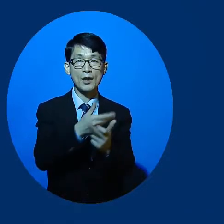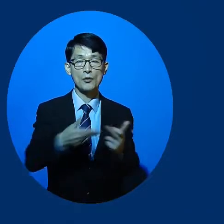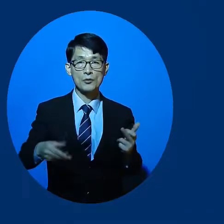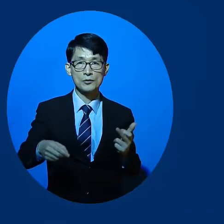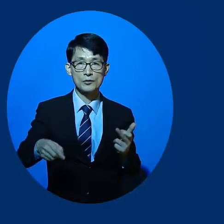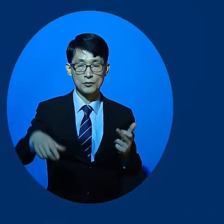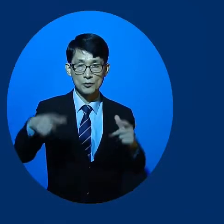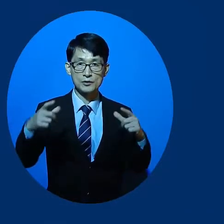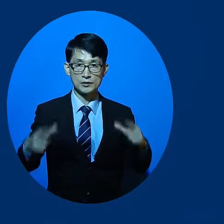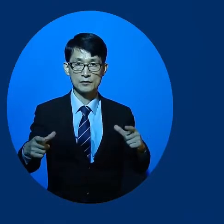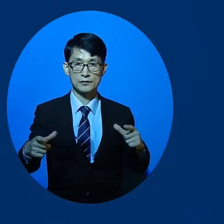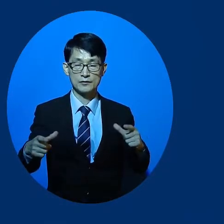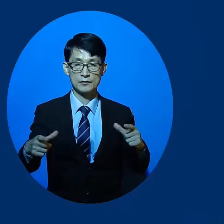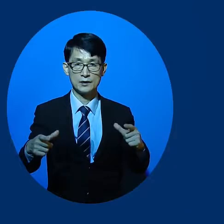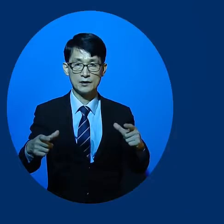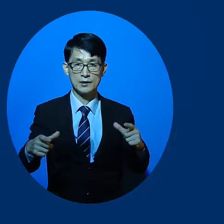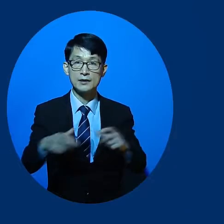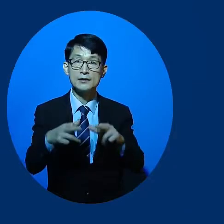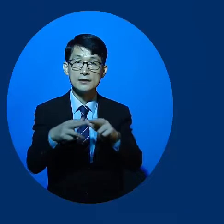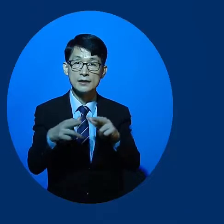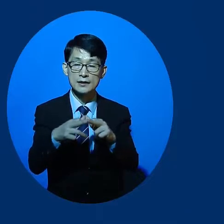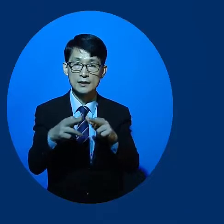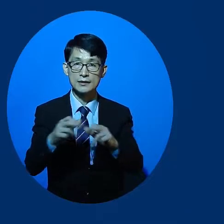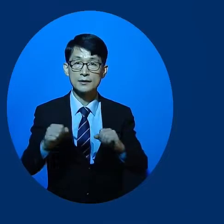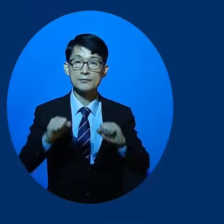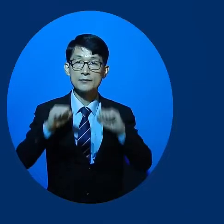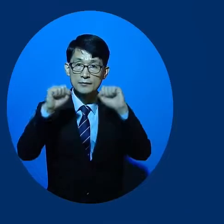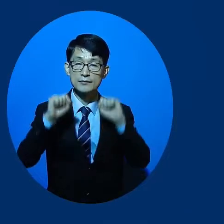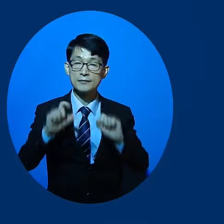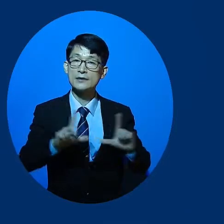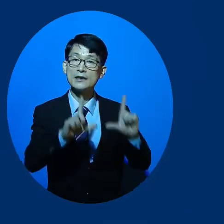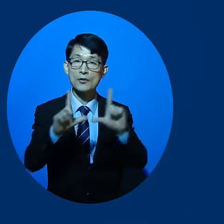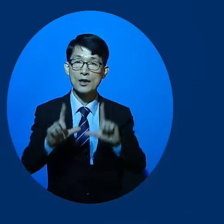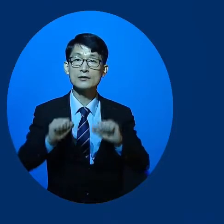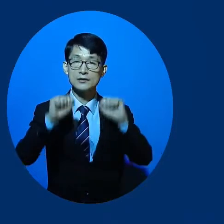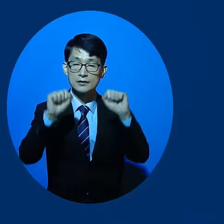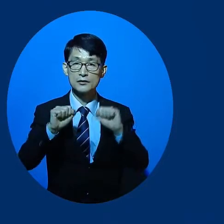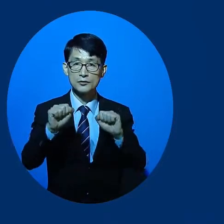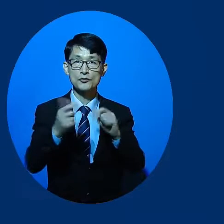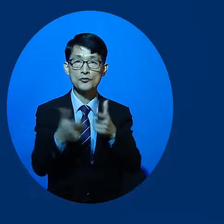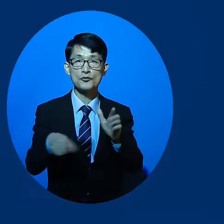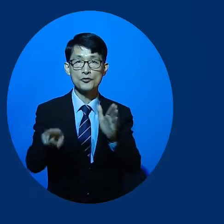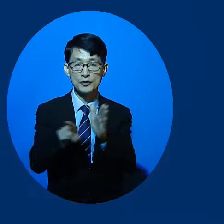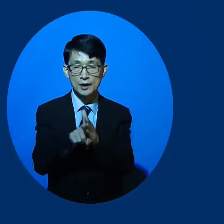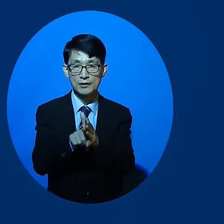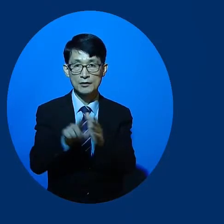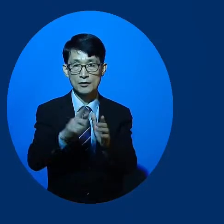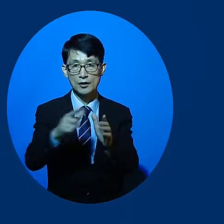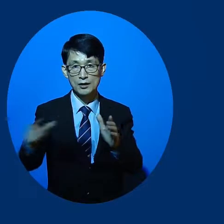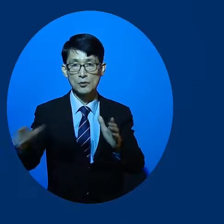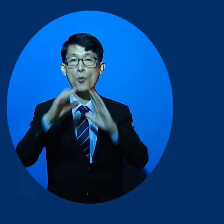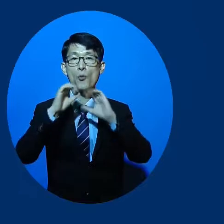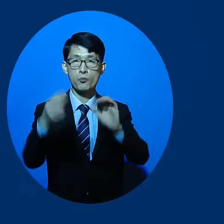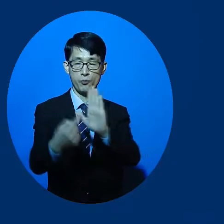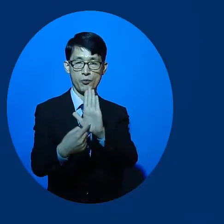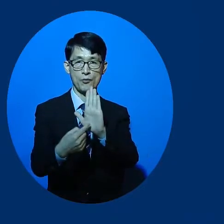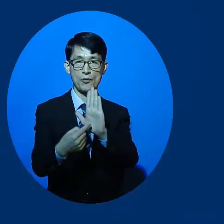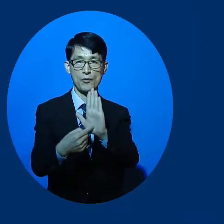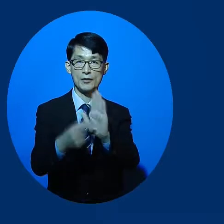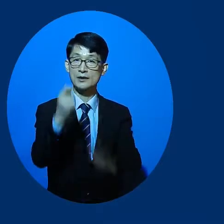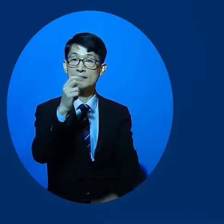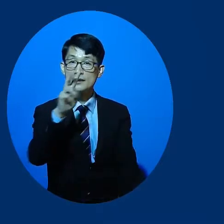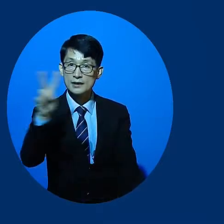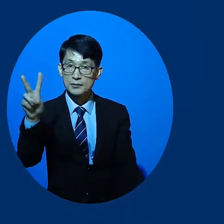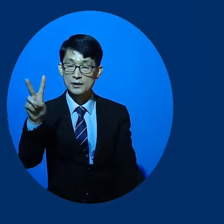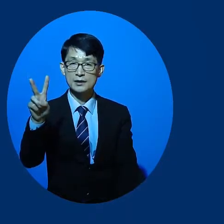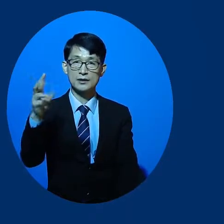강원도민의 장애인 생활체육 관심 제고를 위해서 다양한 홍보 방법을 활용해야 합니다. TV 프로그램 및